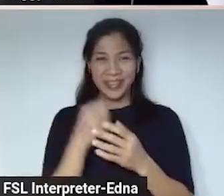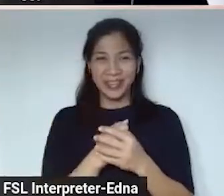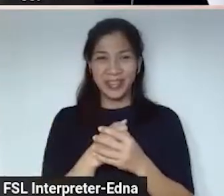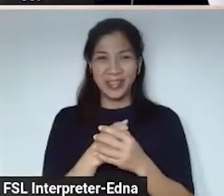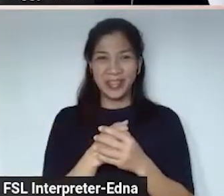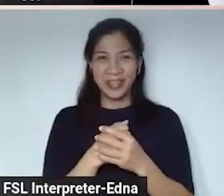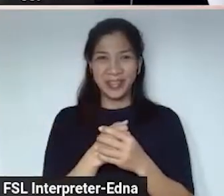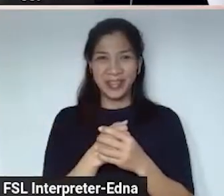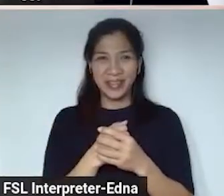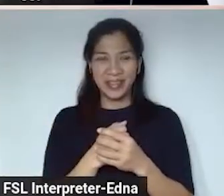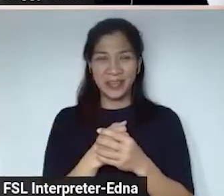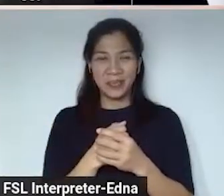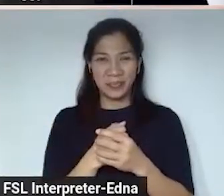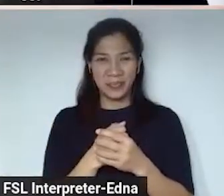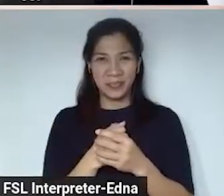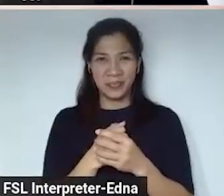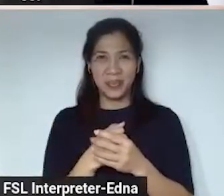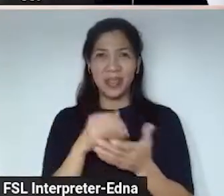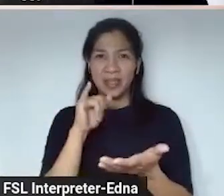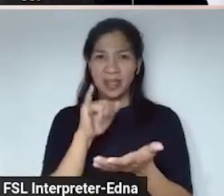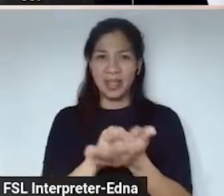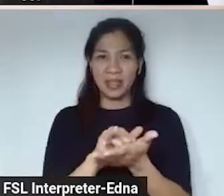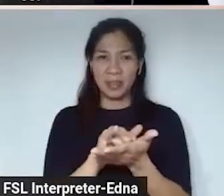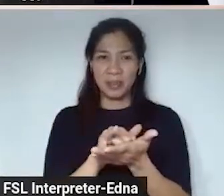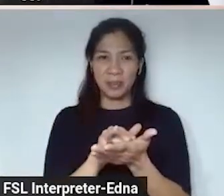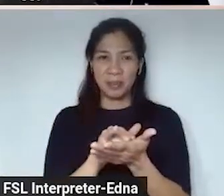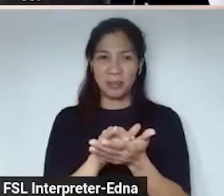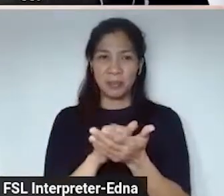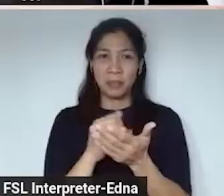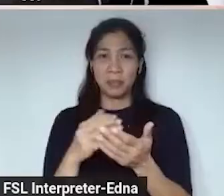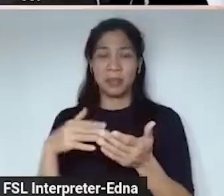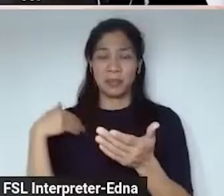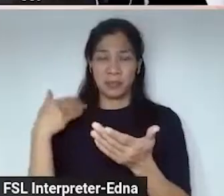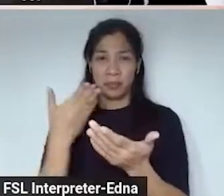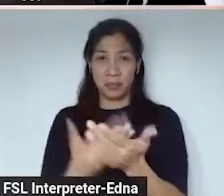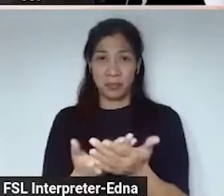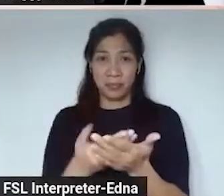na a few years back na parang nung pagdating ko rito, mga